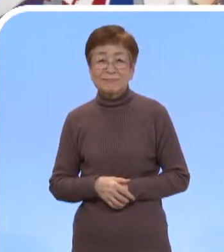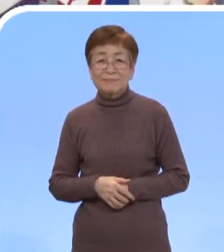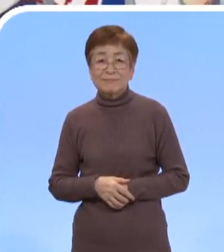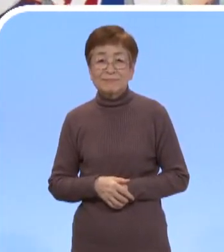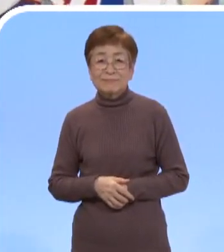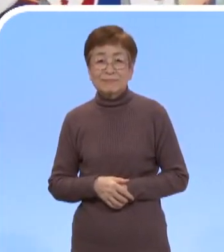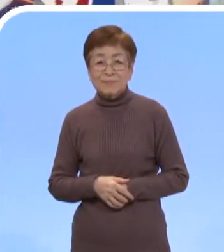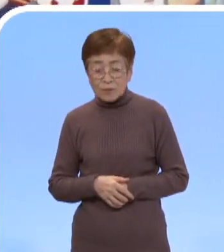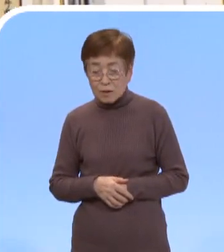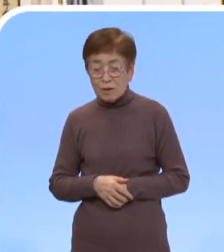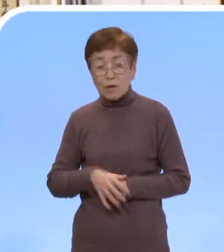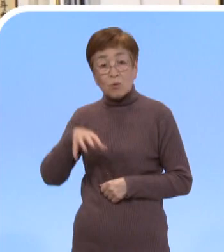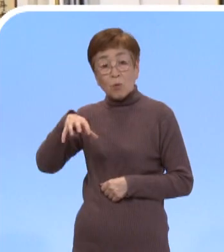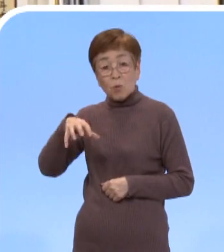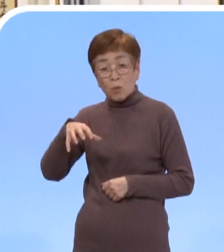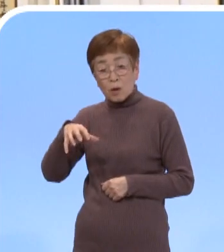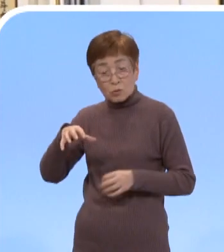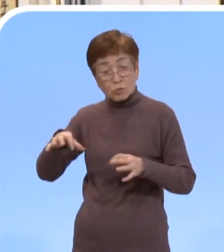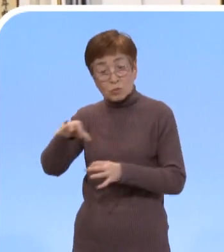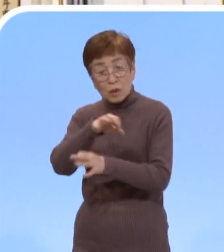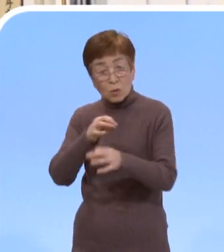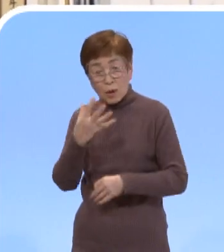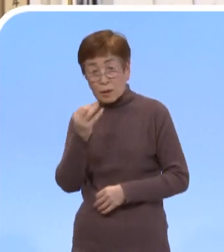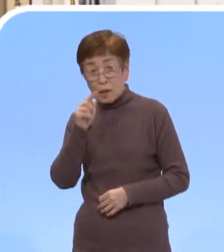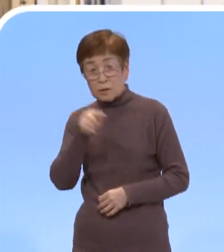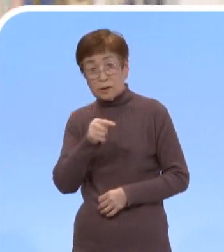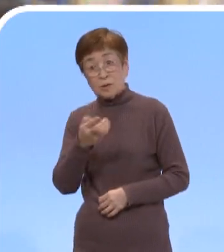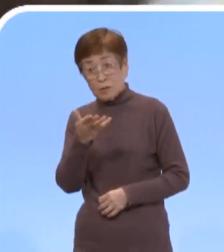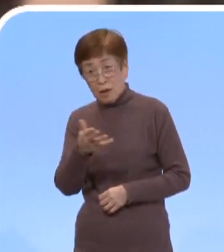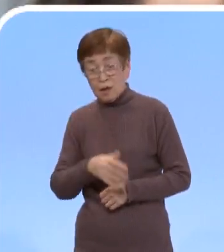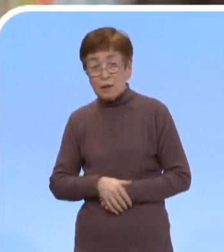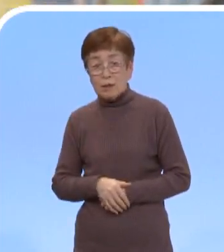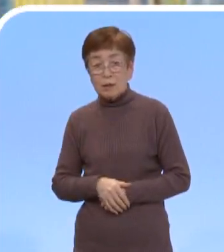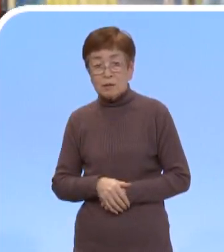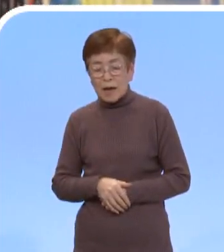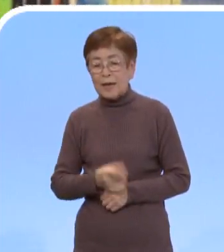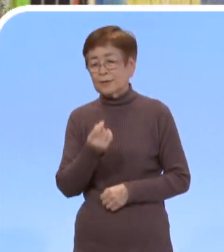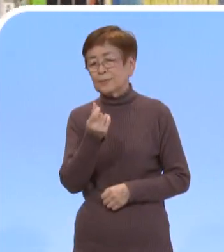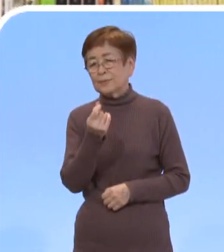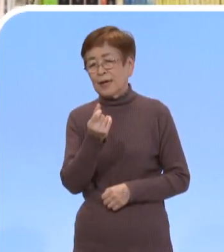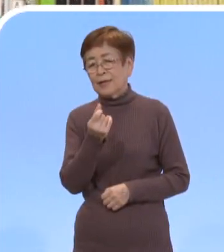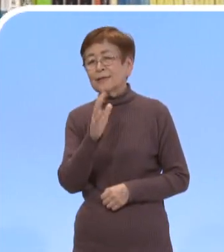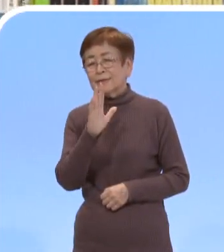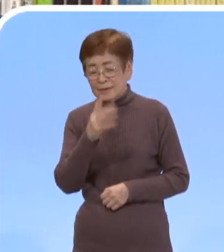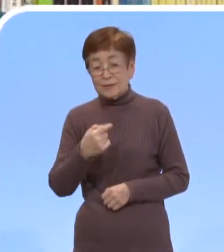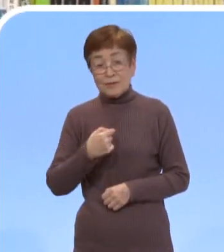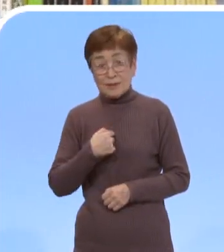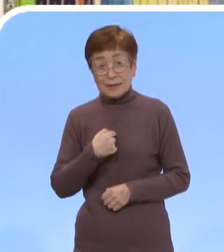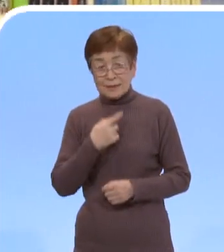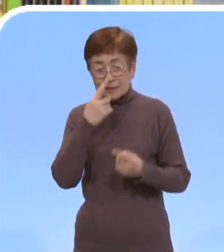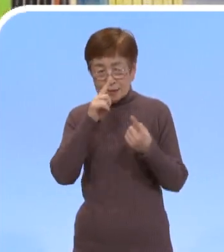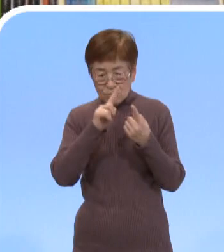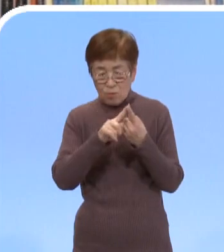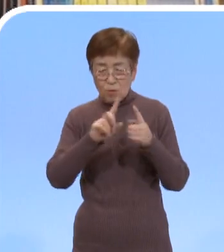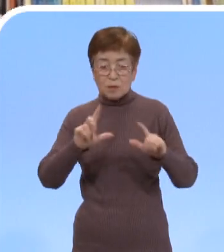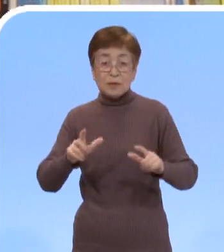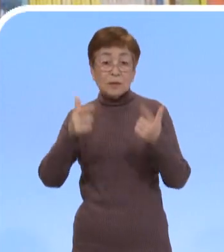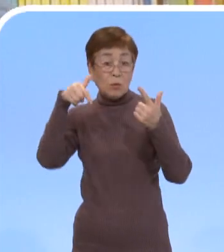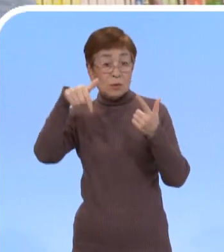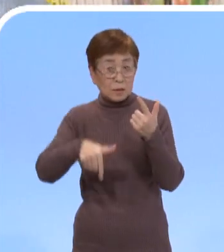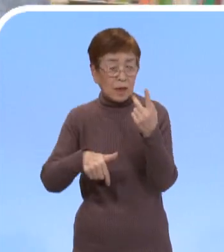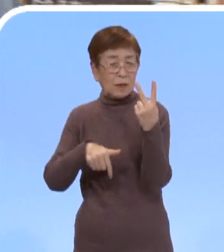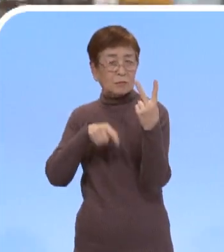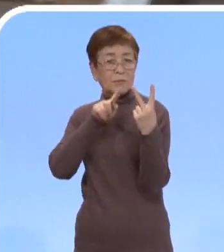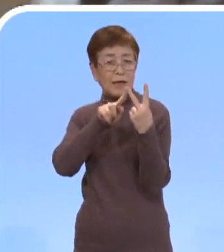という形になります。 こちらは何人で運営されてるんですか。 はい、もう少数制なので、私と、